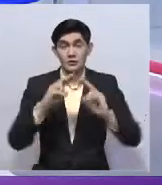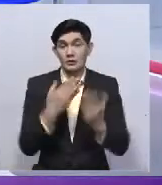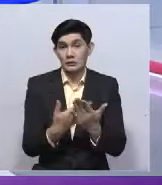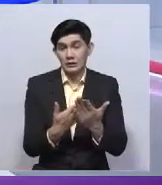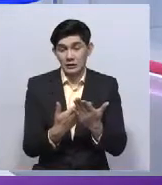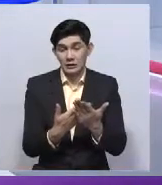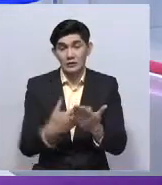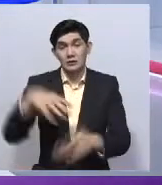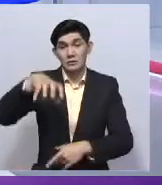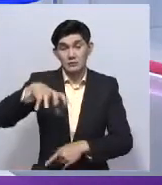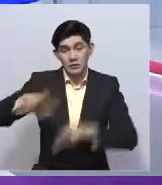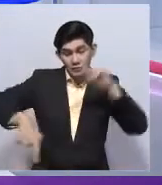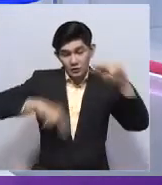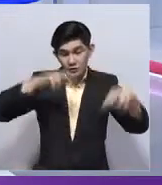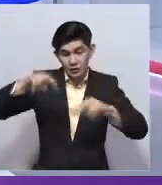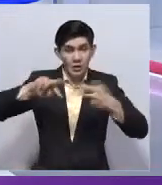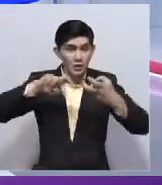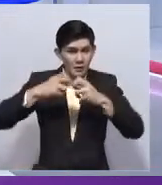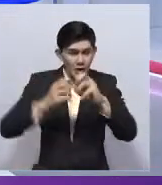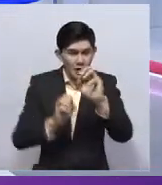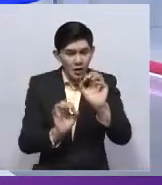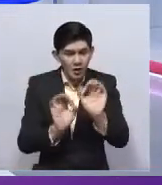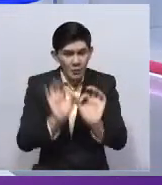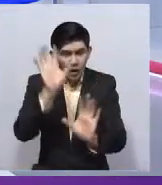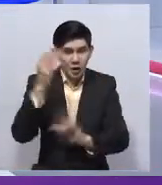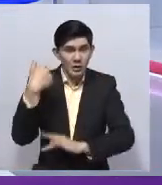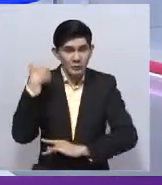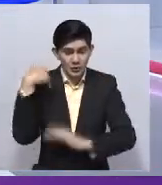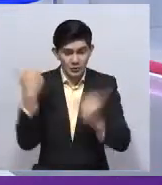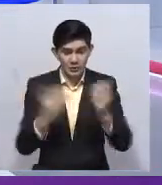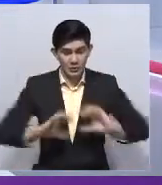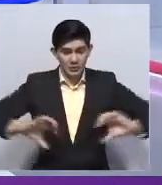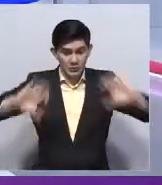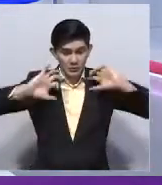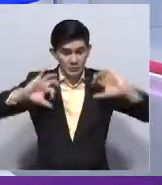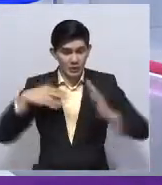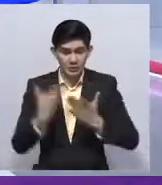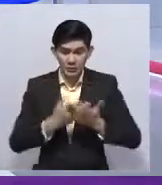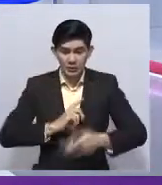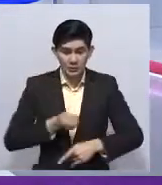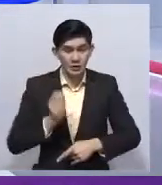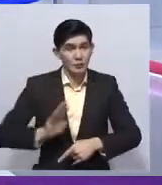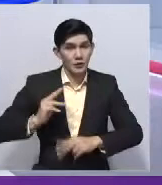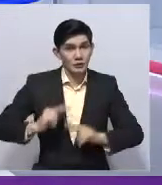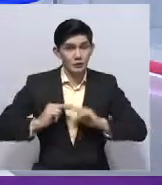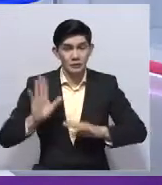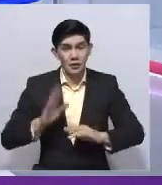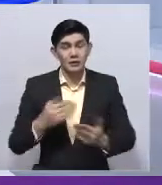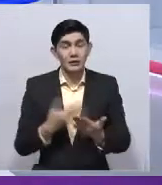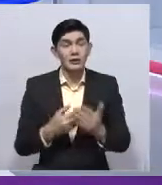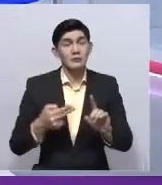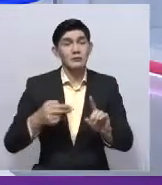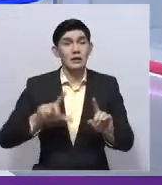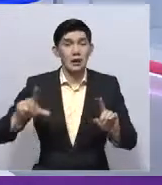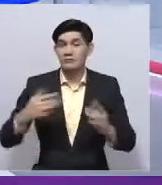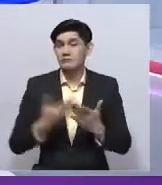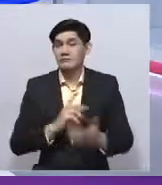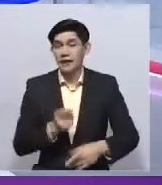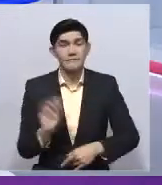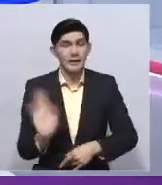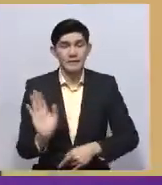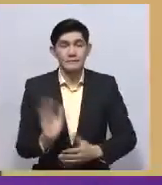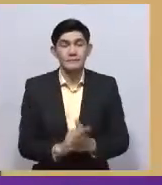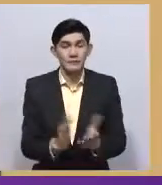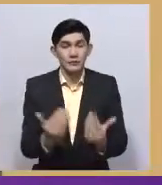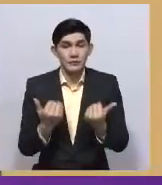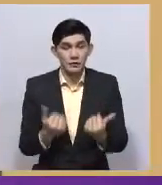ลังและกรมควบคุมมลพิษที่รื้อฟื้นคดีจนรัฐไม่ต้องจ่ายค่าชดเชยให้เอกชนเกือบ10,000 ล้านบาทค่ะ